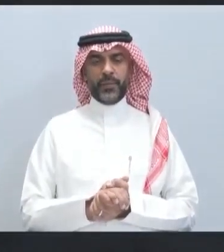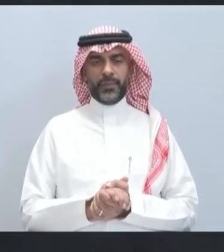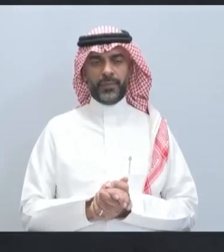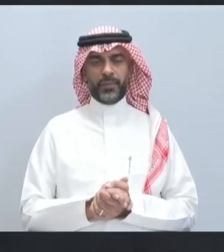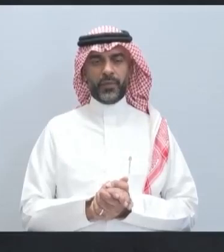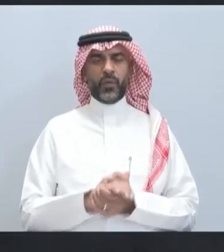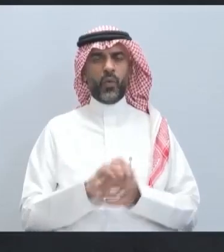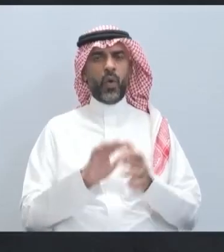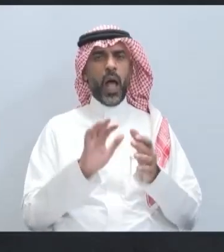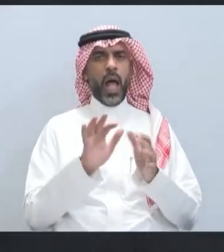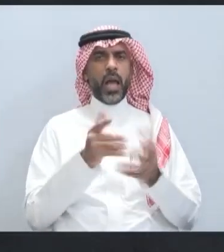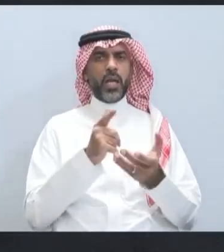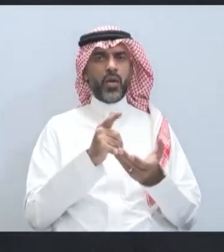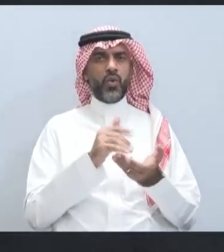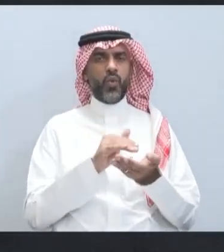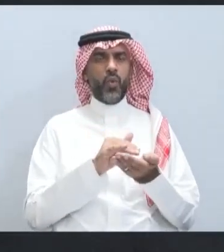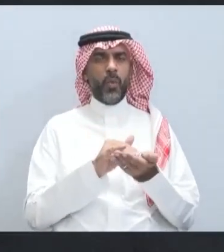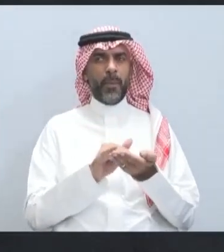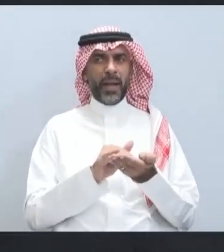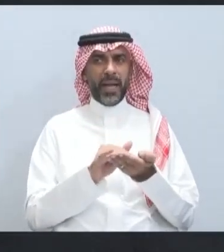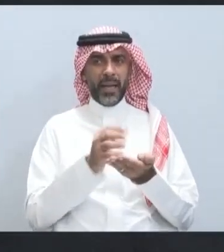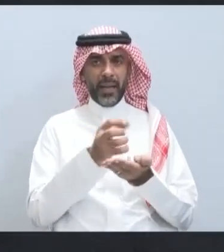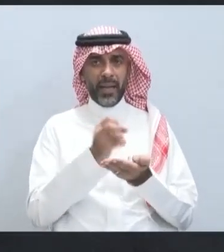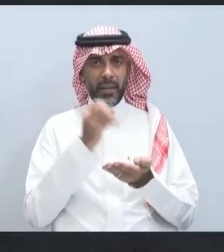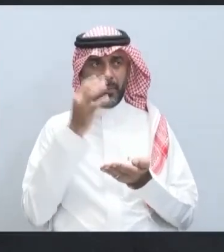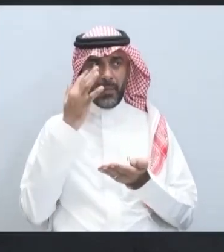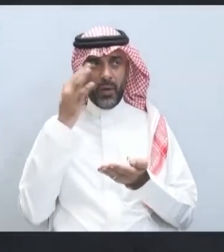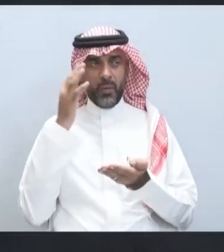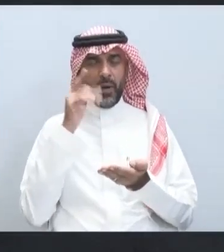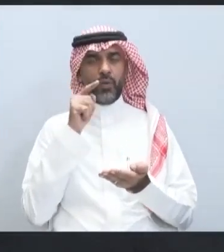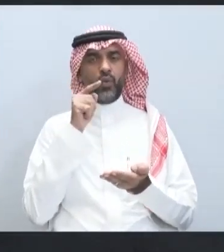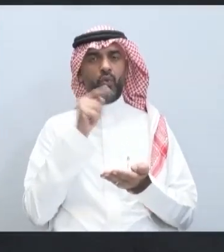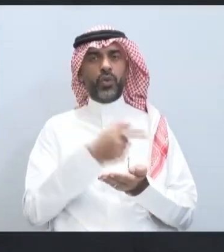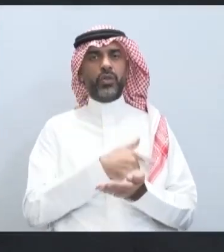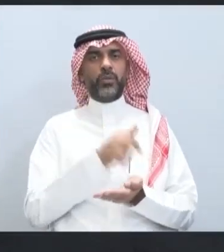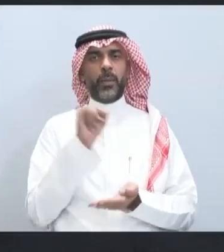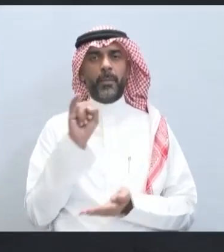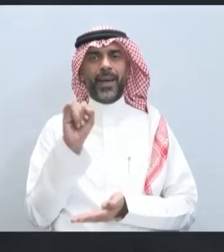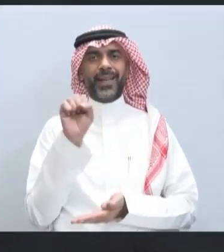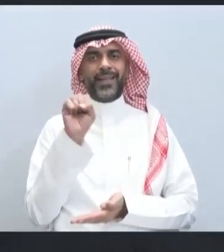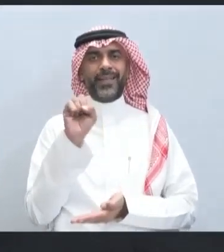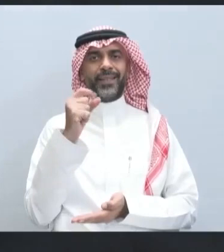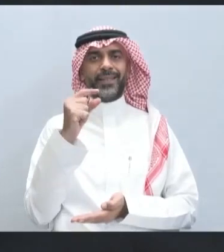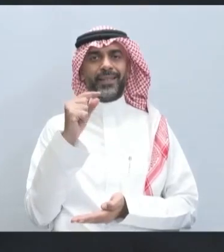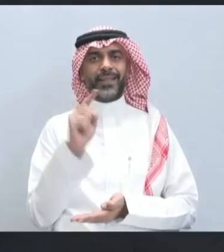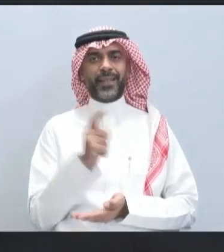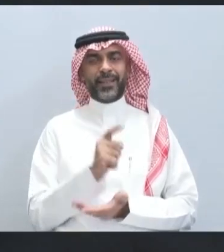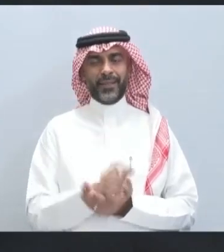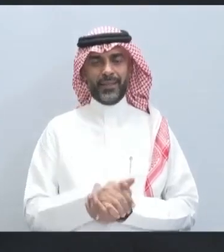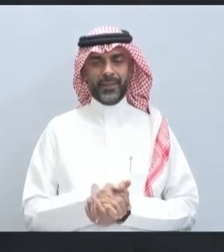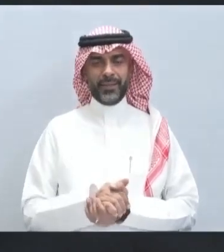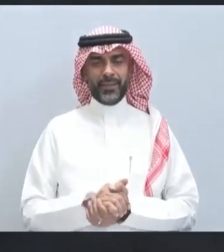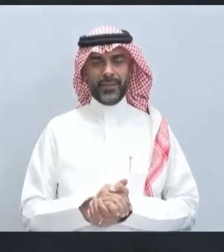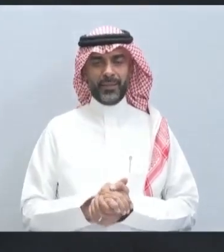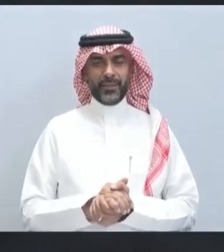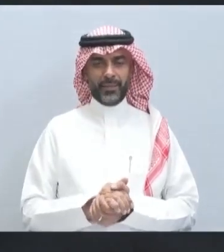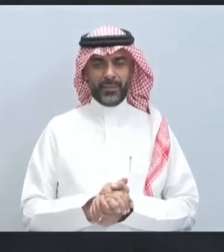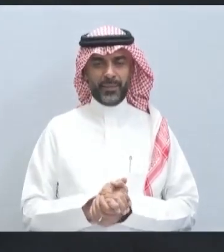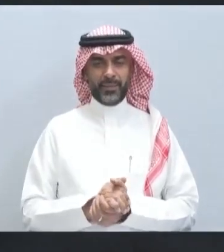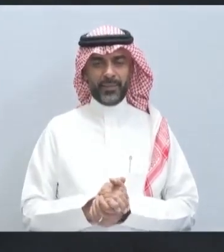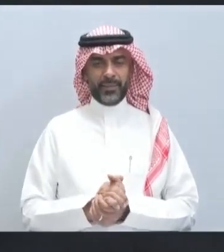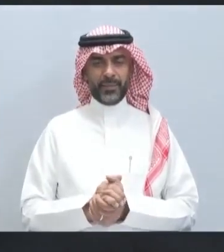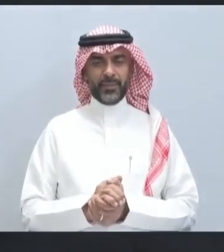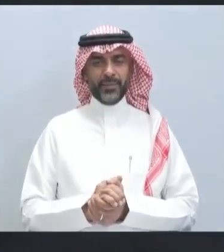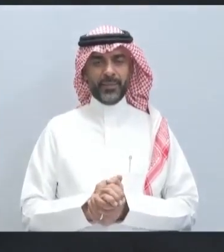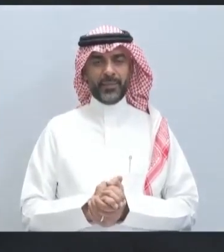تعتبر هذه يعتبر مصدر للمعلومات وايضا اما هذه يعني هذا المصدر اما ان يكون ماذا ذكرناه